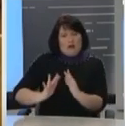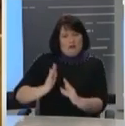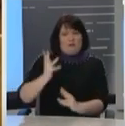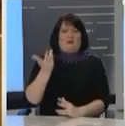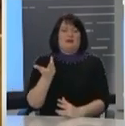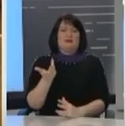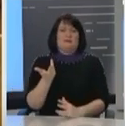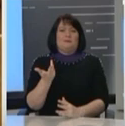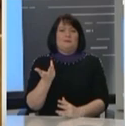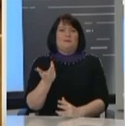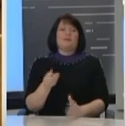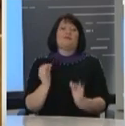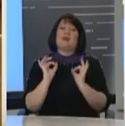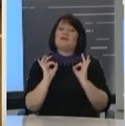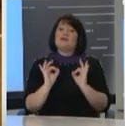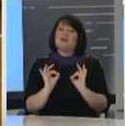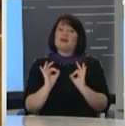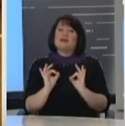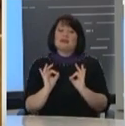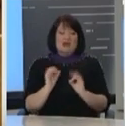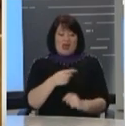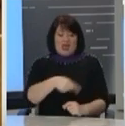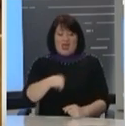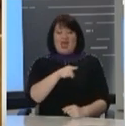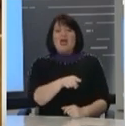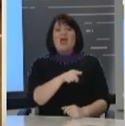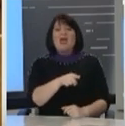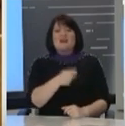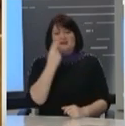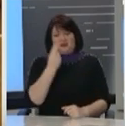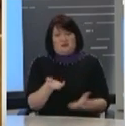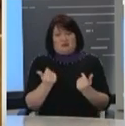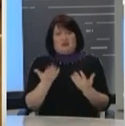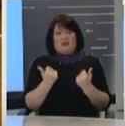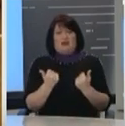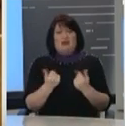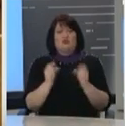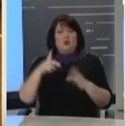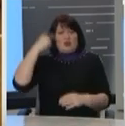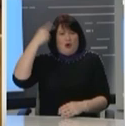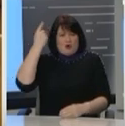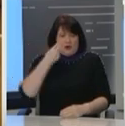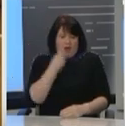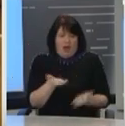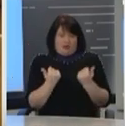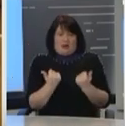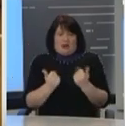Και βεβαίως ρυθμούς που εσείς δεν είχατε δει τα χρόνια της κρίσης όσο κυβερνάγατε ούτε στα όνειρά σας, κύριε